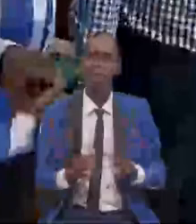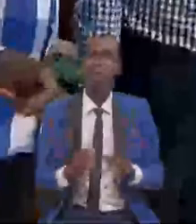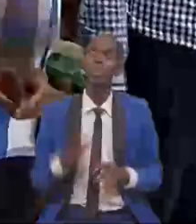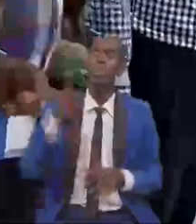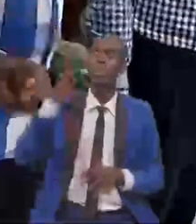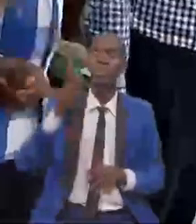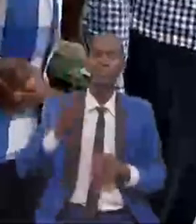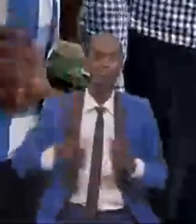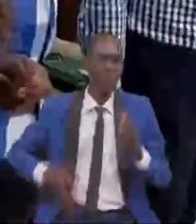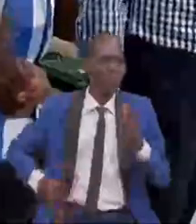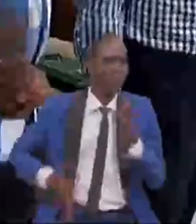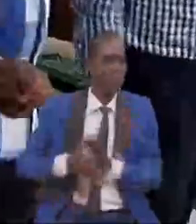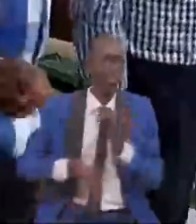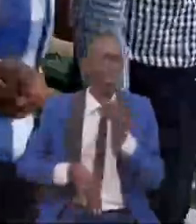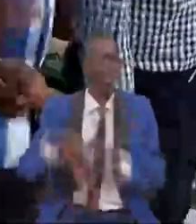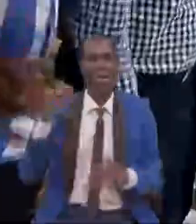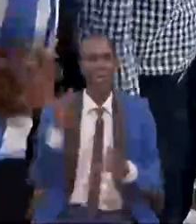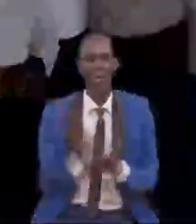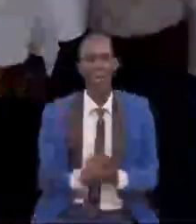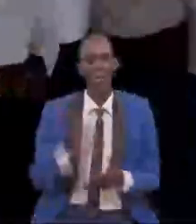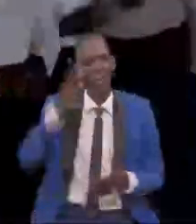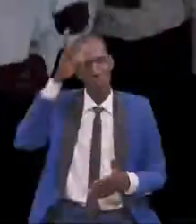Que Christ frappe,